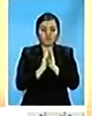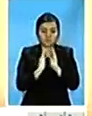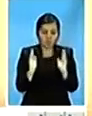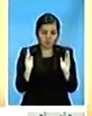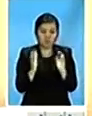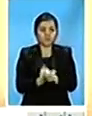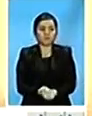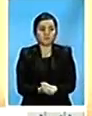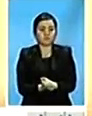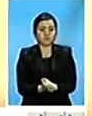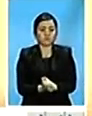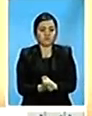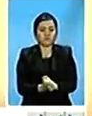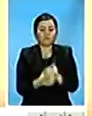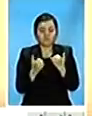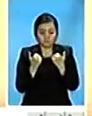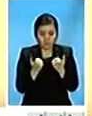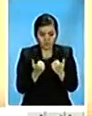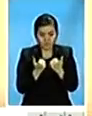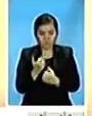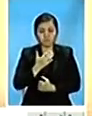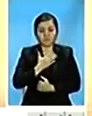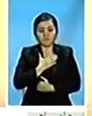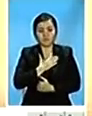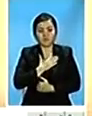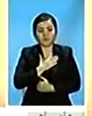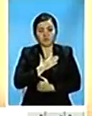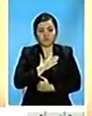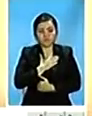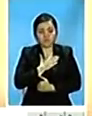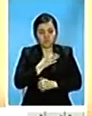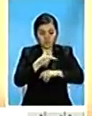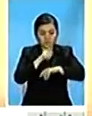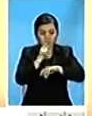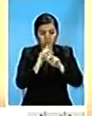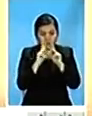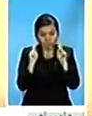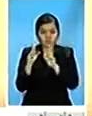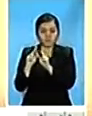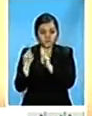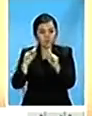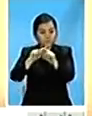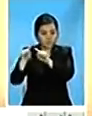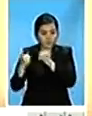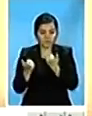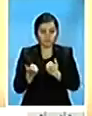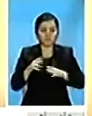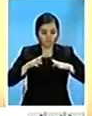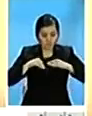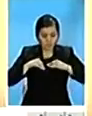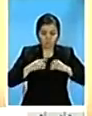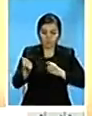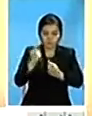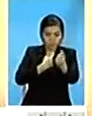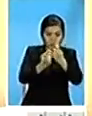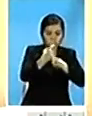ช่นกันสุดท้ายนี้กระผมและคณะกรรมการวิสามัญยินดีและพร้อมที่จะชี้แจงข้อซักถาม